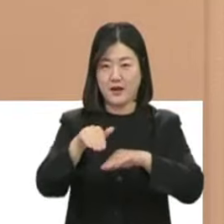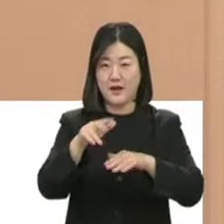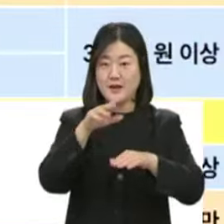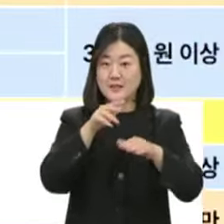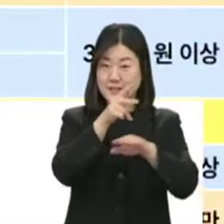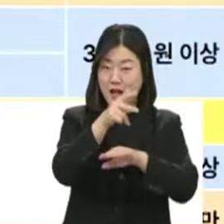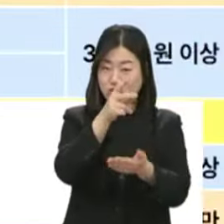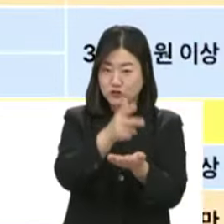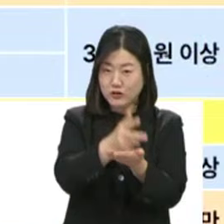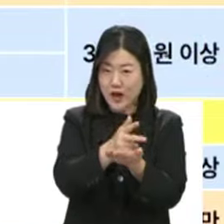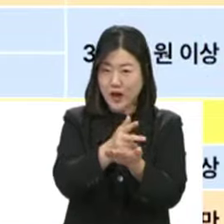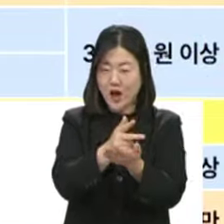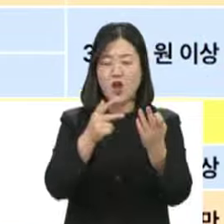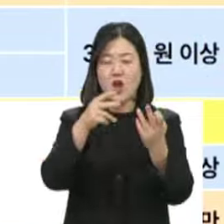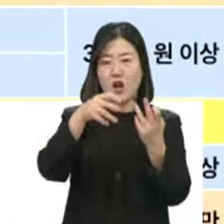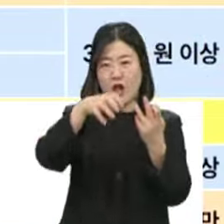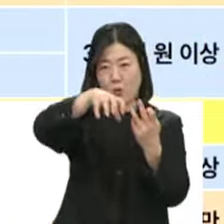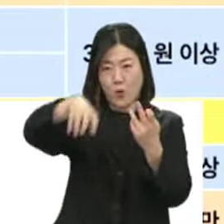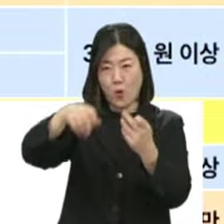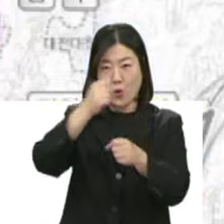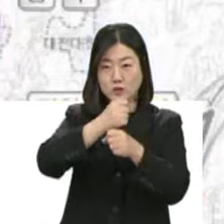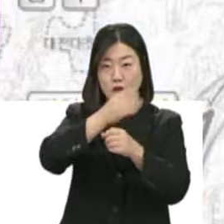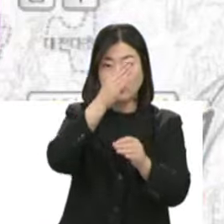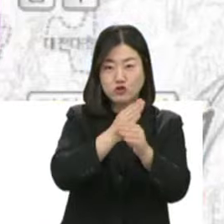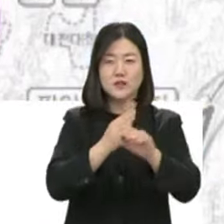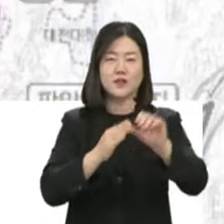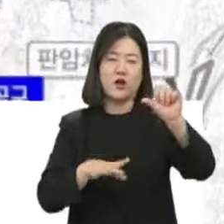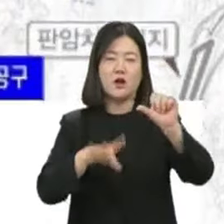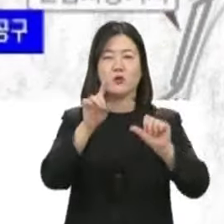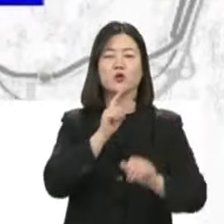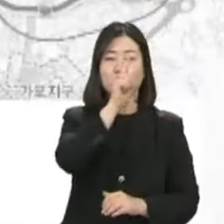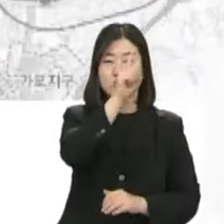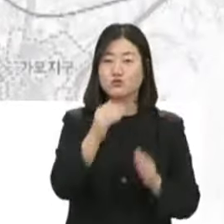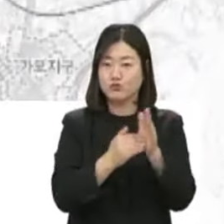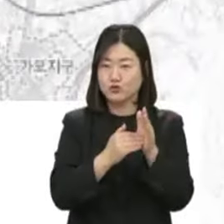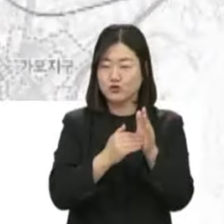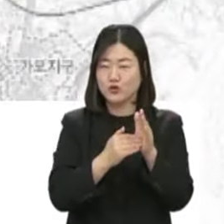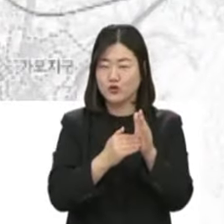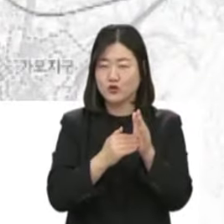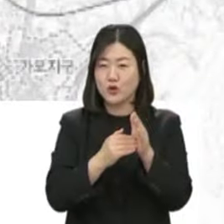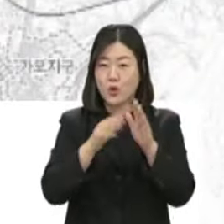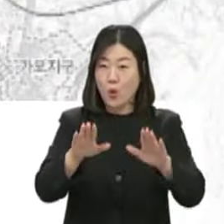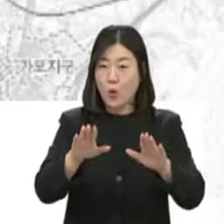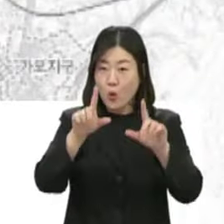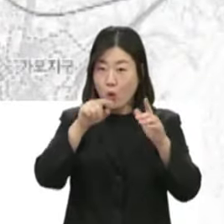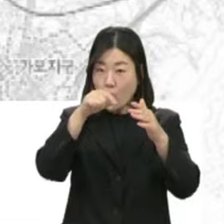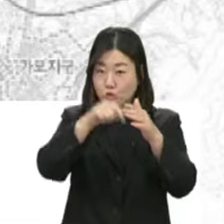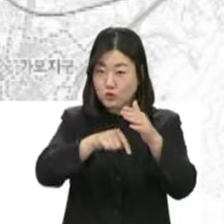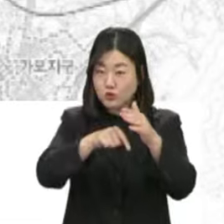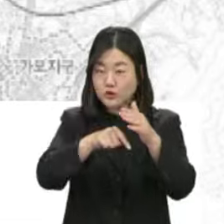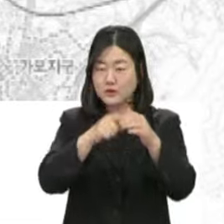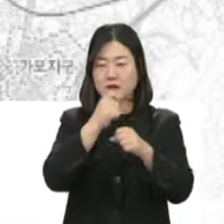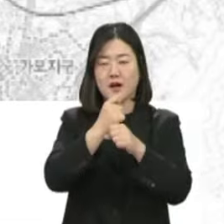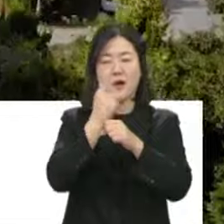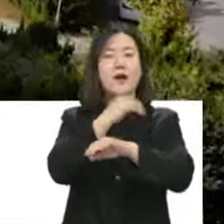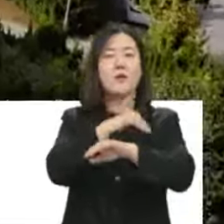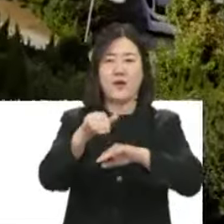기지를 뺀 총 14개 공사 구간 중 다섯 개 공구를 우선 발주한데 이어 이달 중 해당 공구 착공을 계획하고